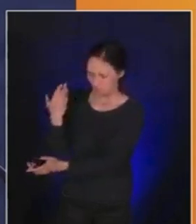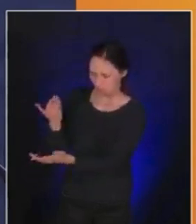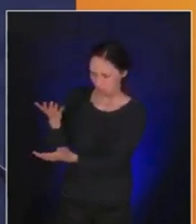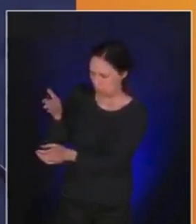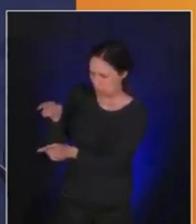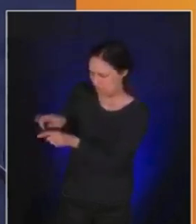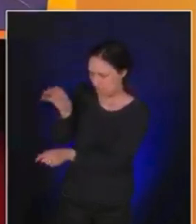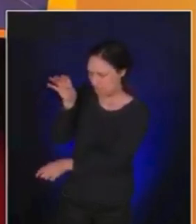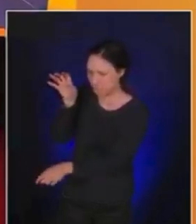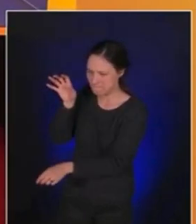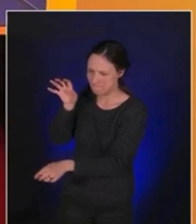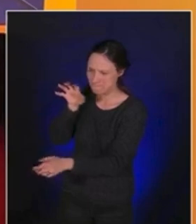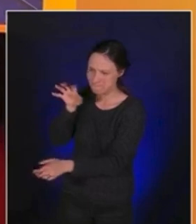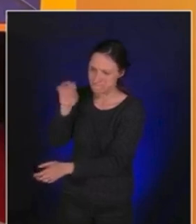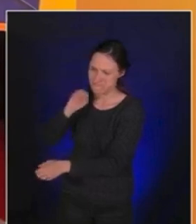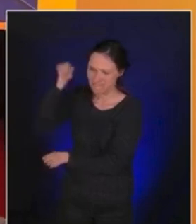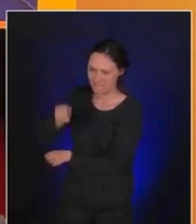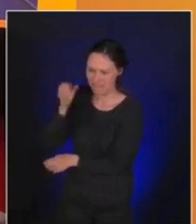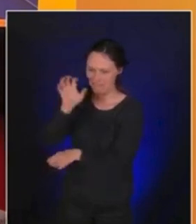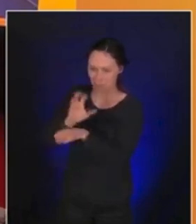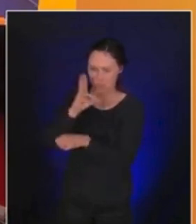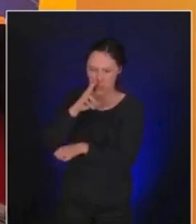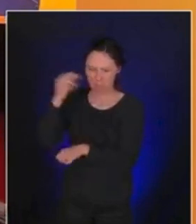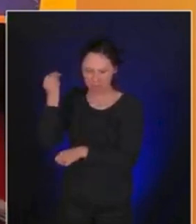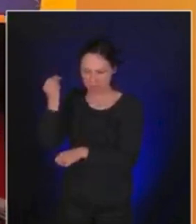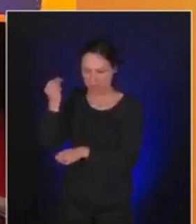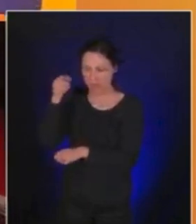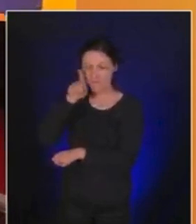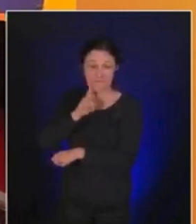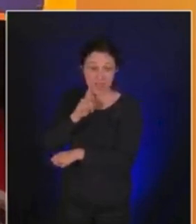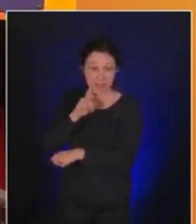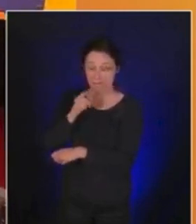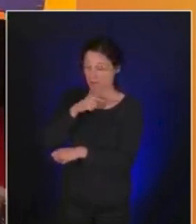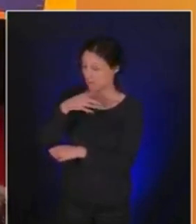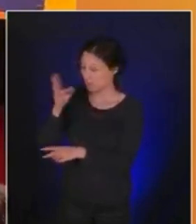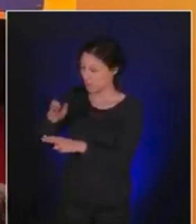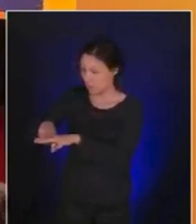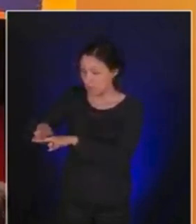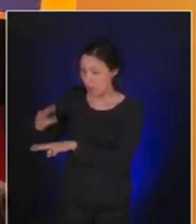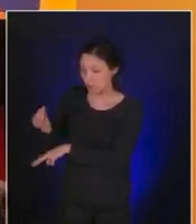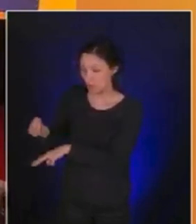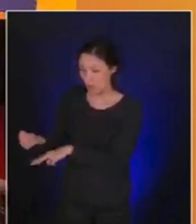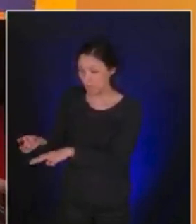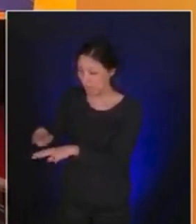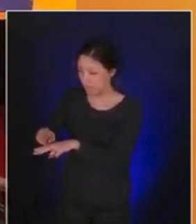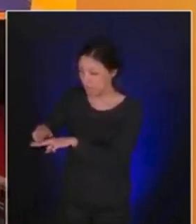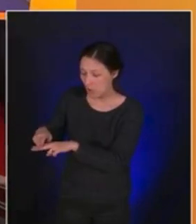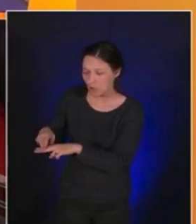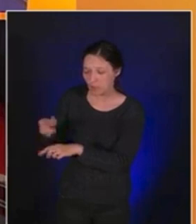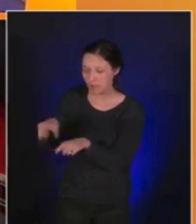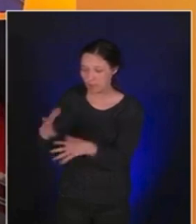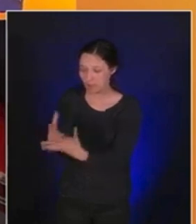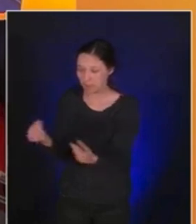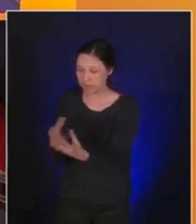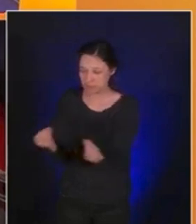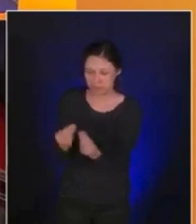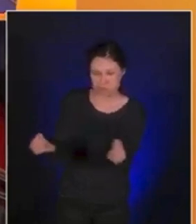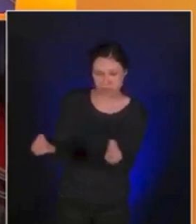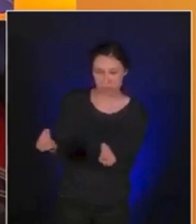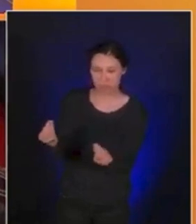adolescents, plus de 19 000 arrestations, des disparitions forcées, des actes de torture et de